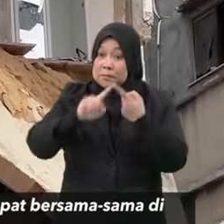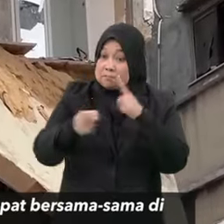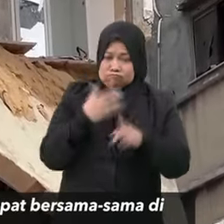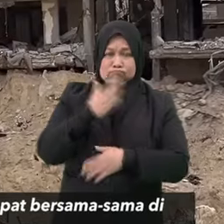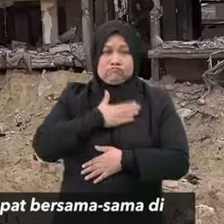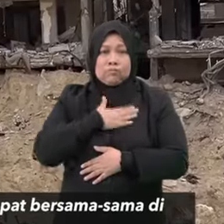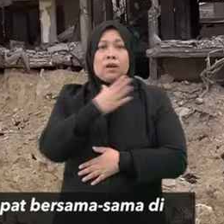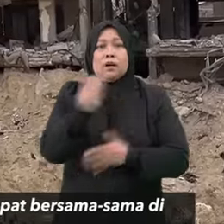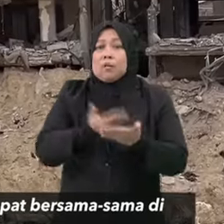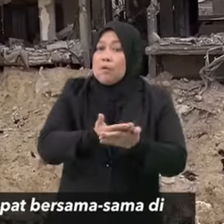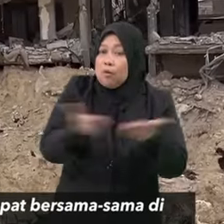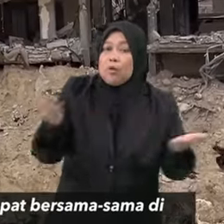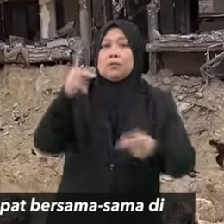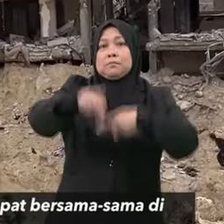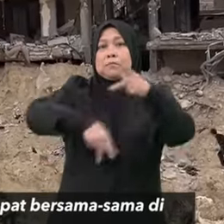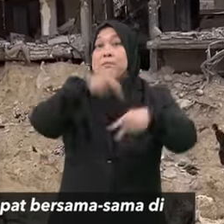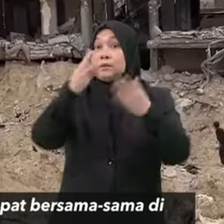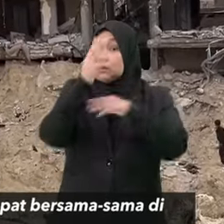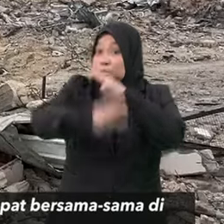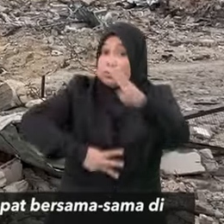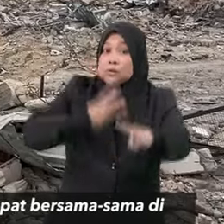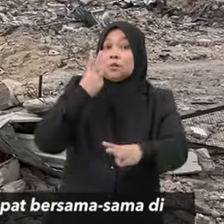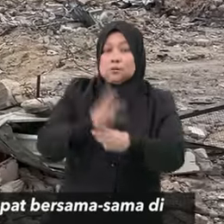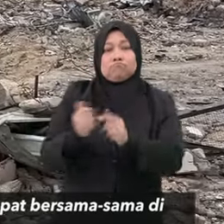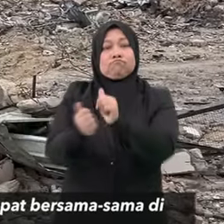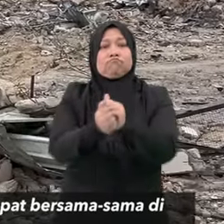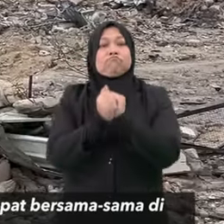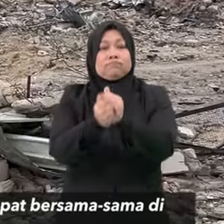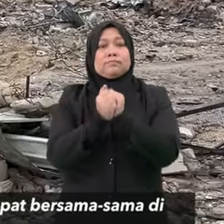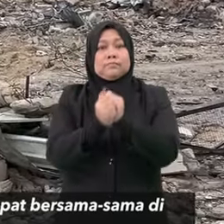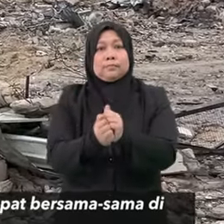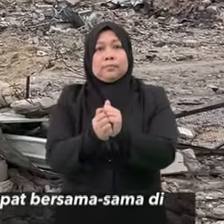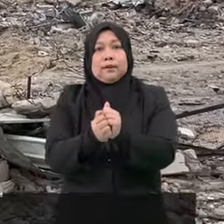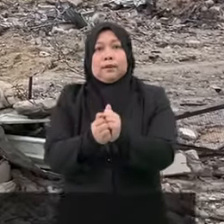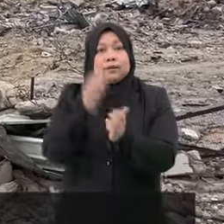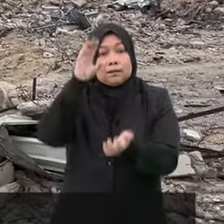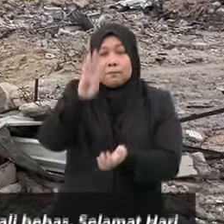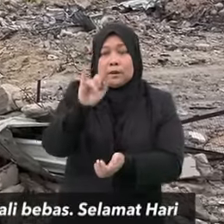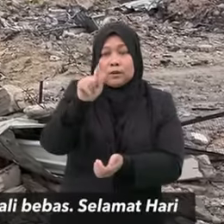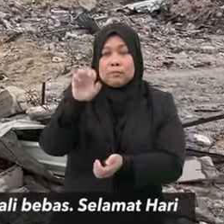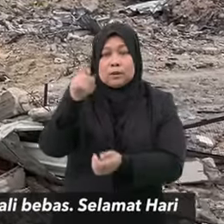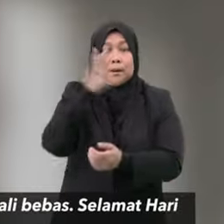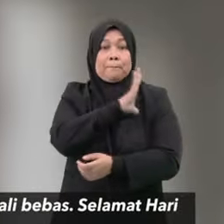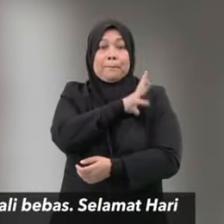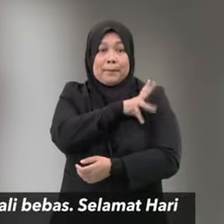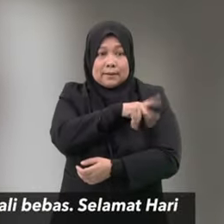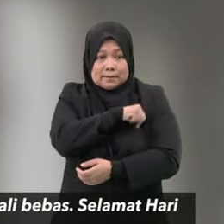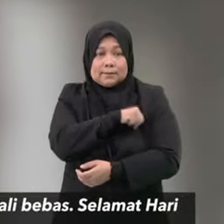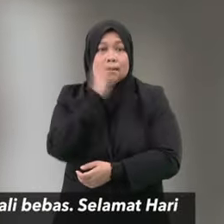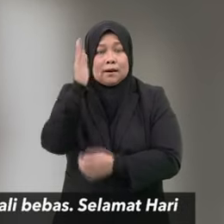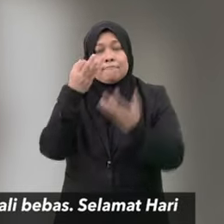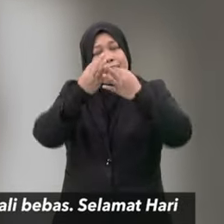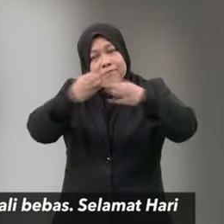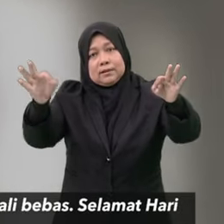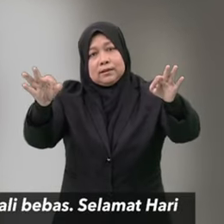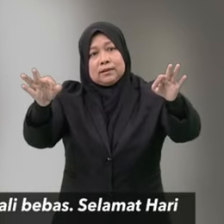and all people in this world together in Baytul Maqdis after Palestine become free.